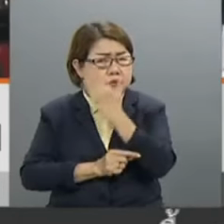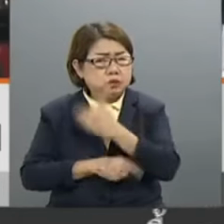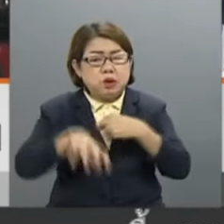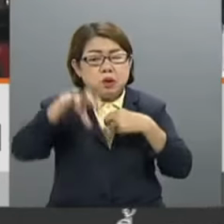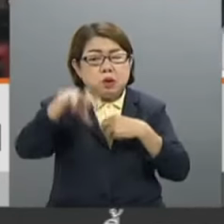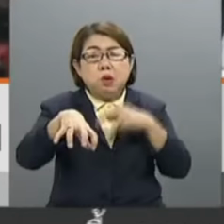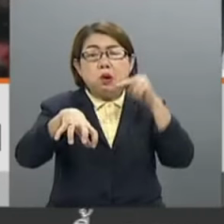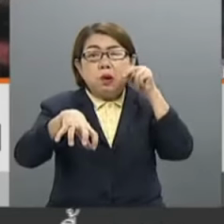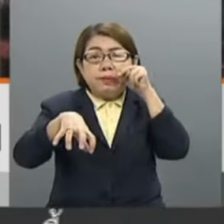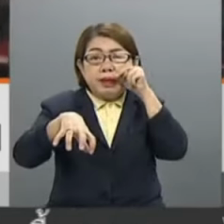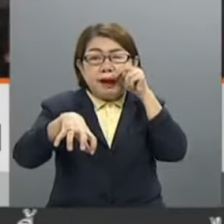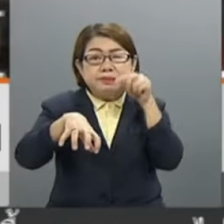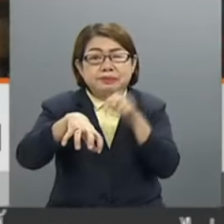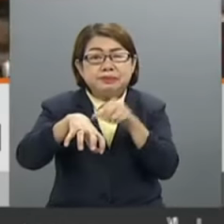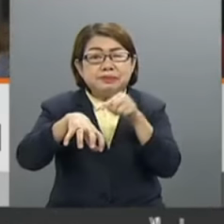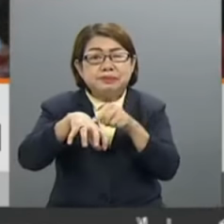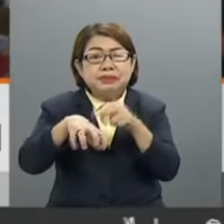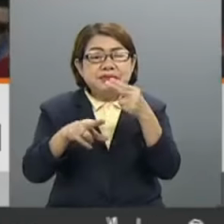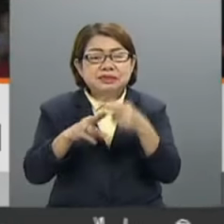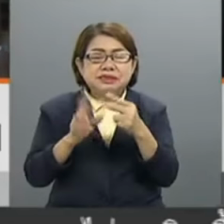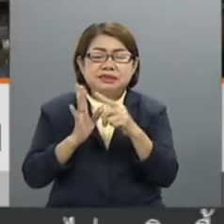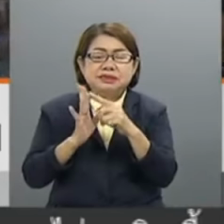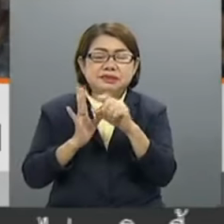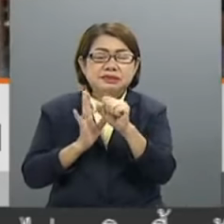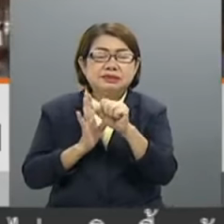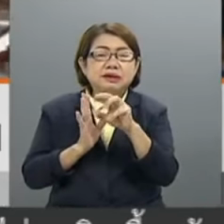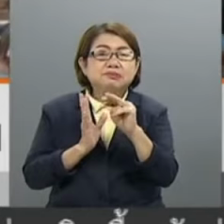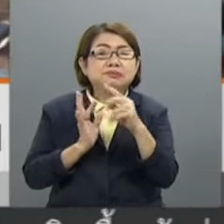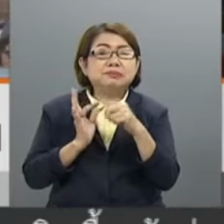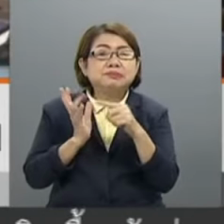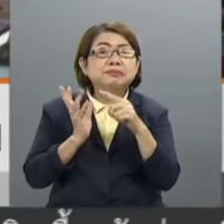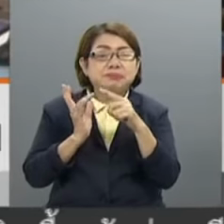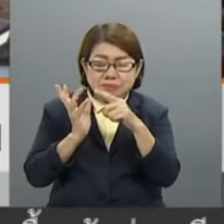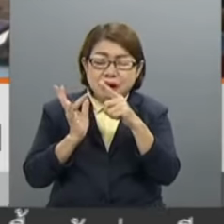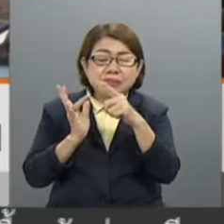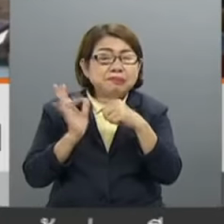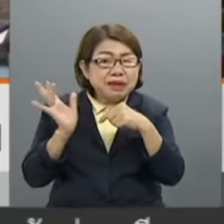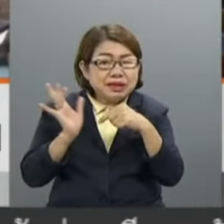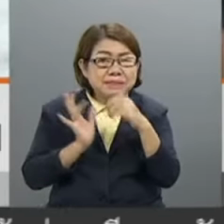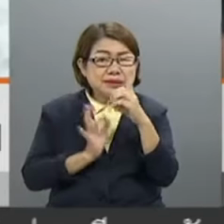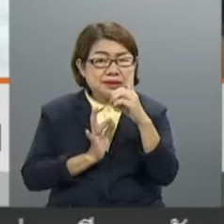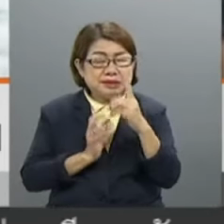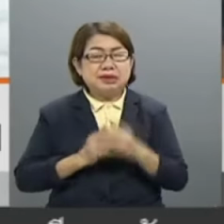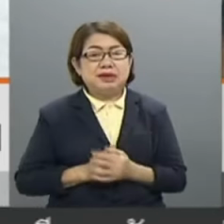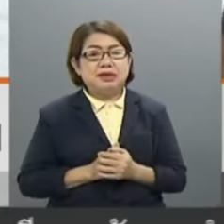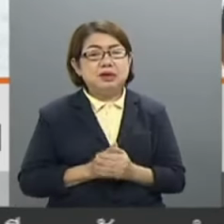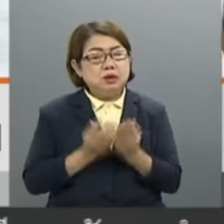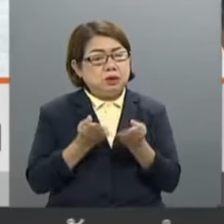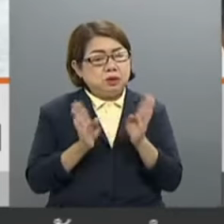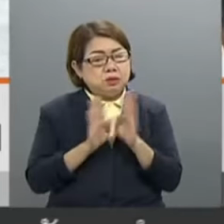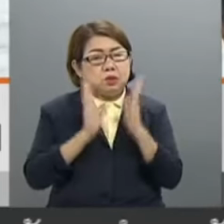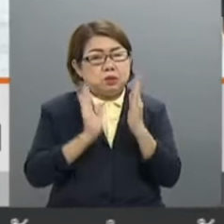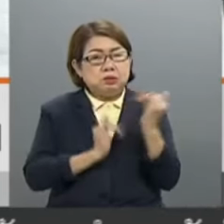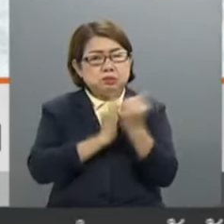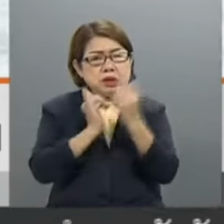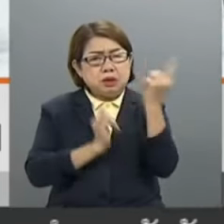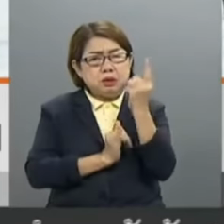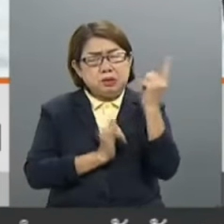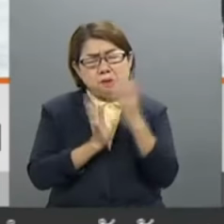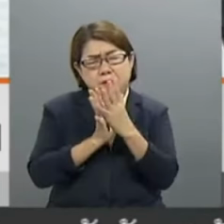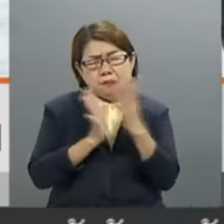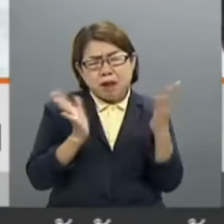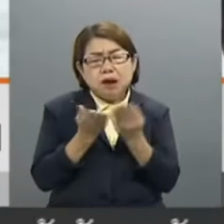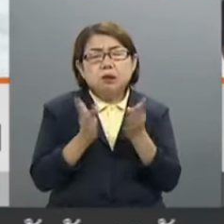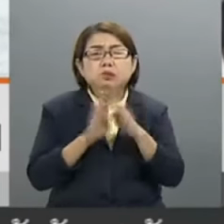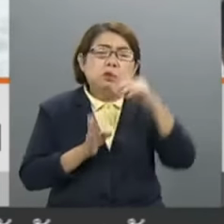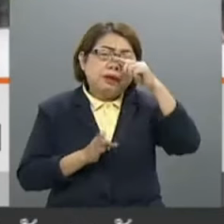าพักผ่อนในช่วงวันหยุดยาวแบบนี้ช่วงนี้หลายครอบครัวที่เดินทางมานะคะส่วนใหญ่เป็นคนไทยค่ะหรือว่ากลุ่มเพื่อนที่เลือก